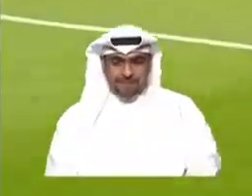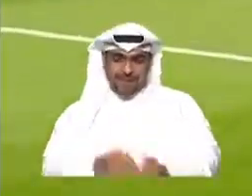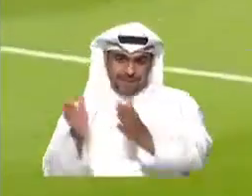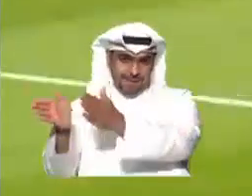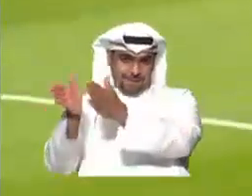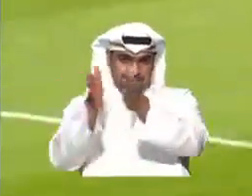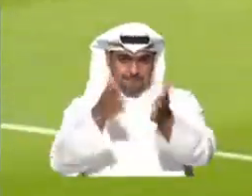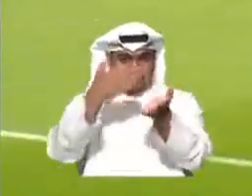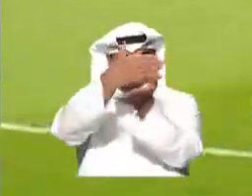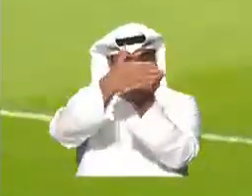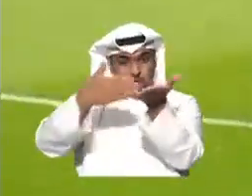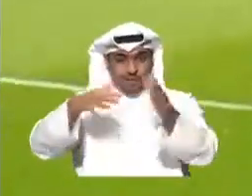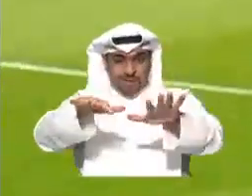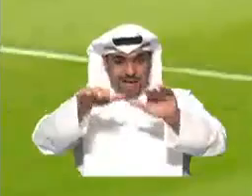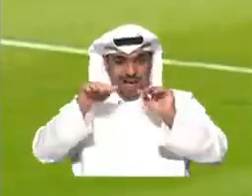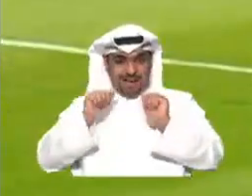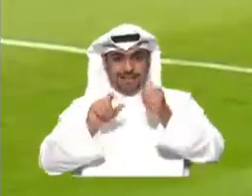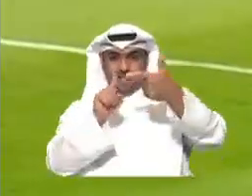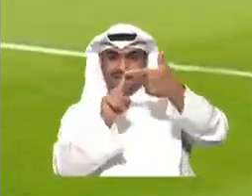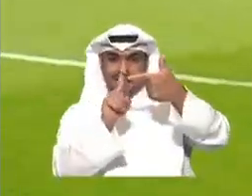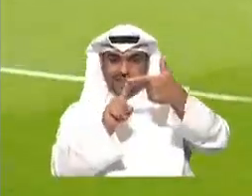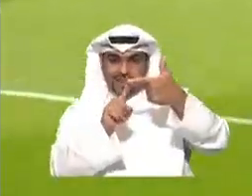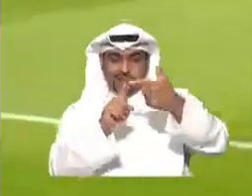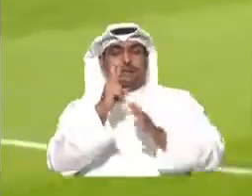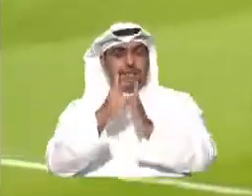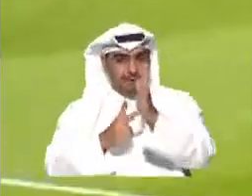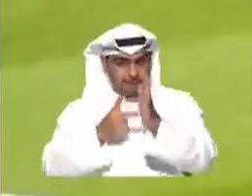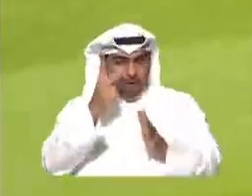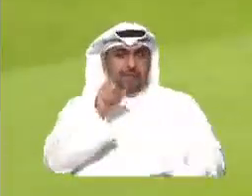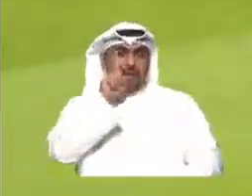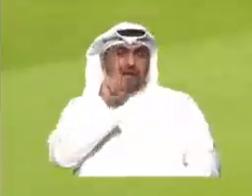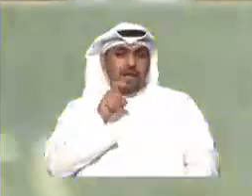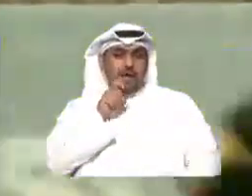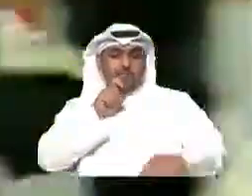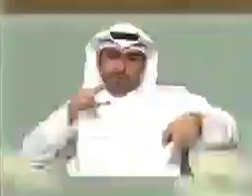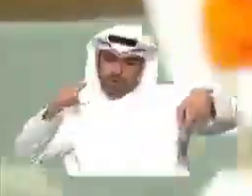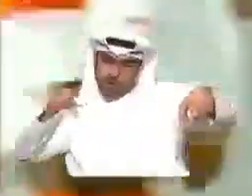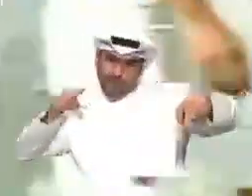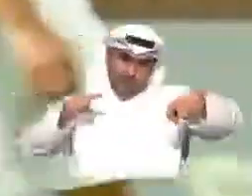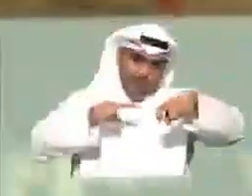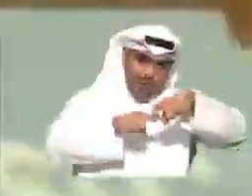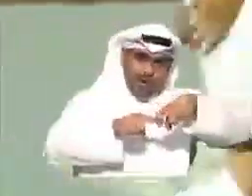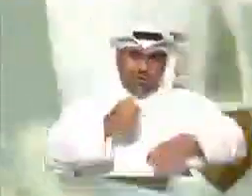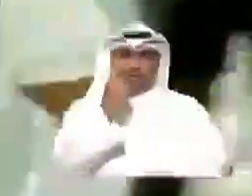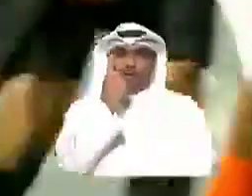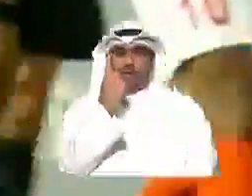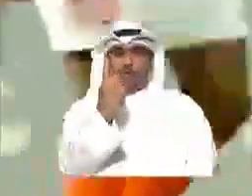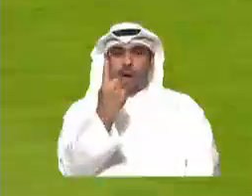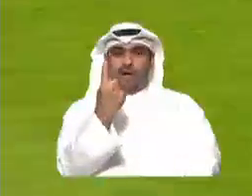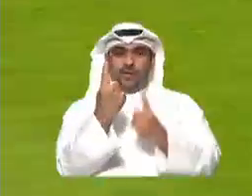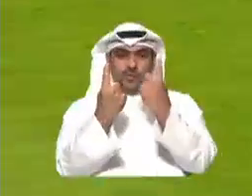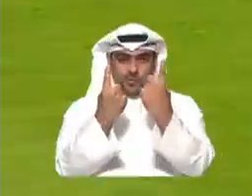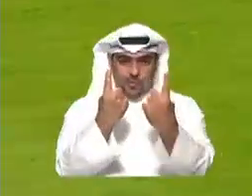البرتغالي وعاد للتعادل عبر أقدام المهاجم بندر بروسلي أحد أبرز نجوم المباراة والتي كانت متجهة نحو الأشواط